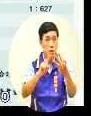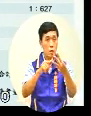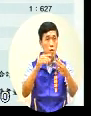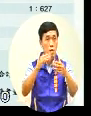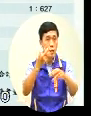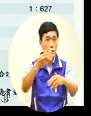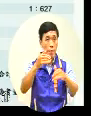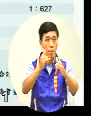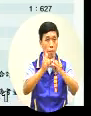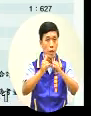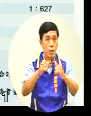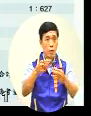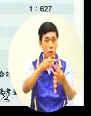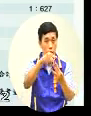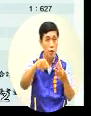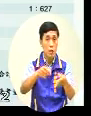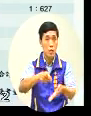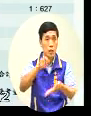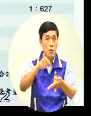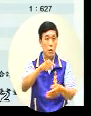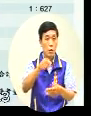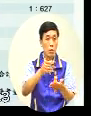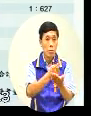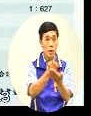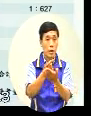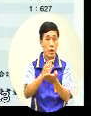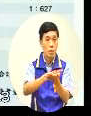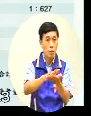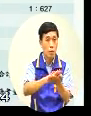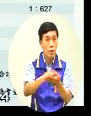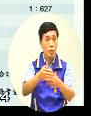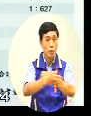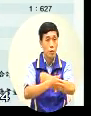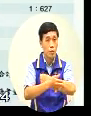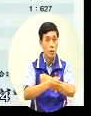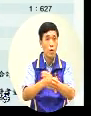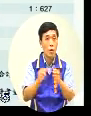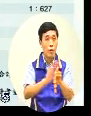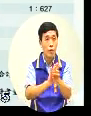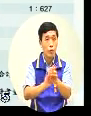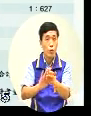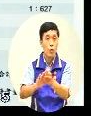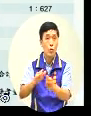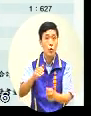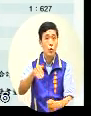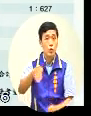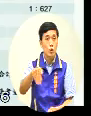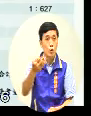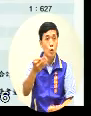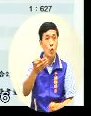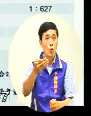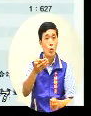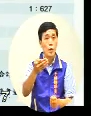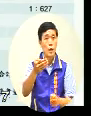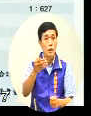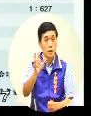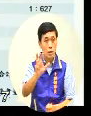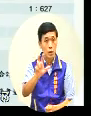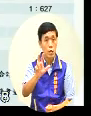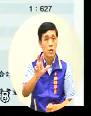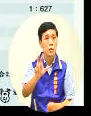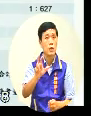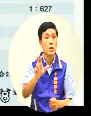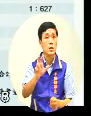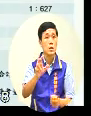们的清洁队员他必须要服务的比例就是961个人，哦，左营970，三名